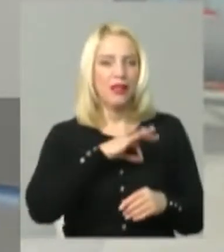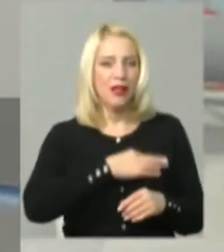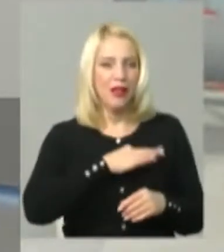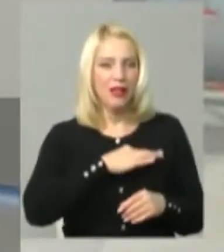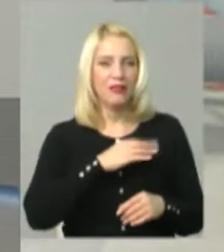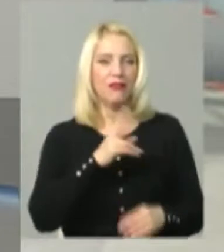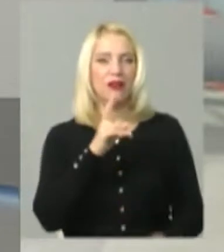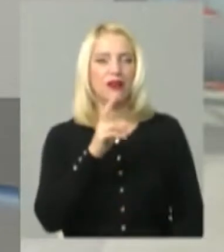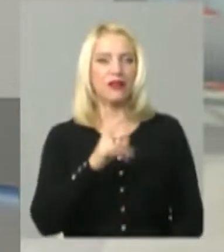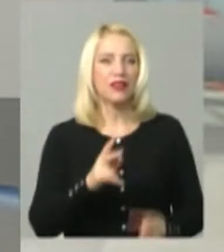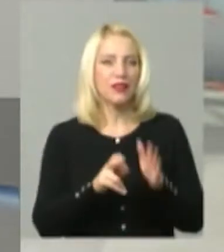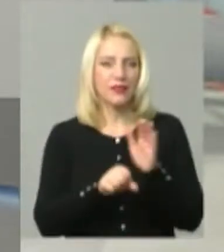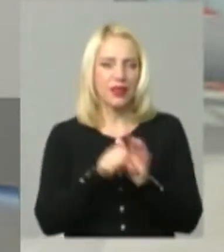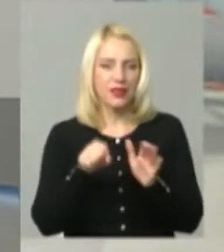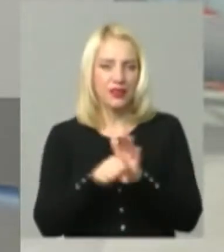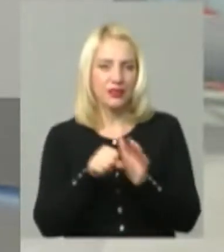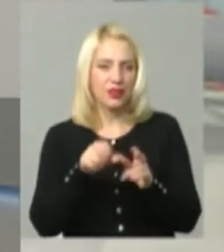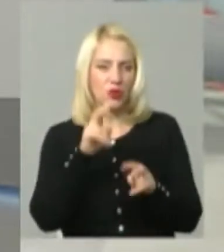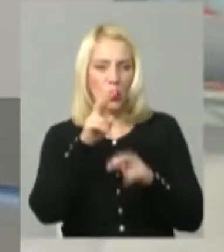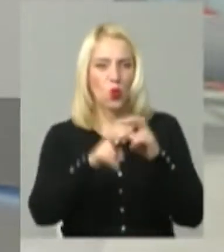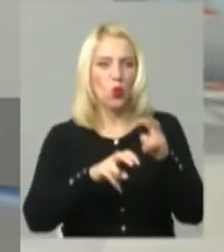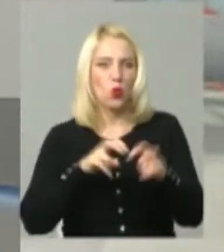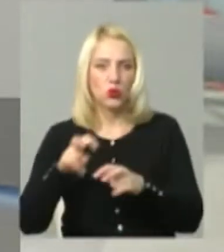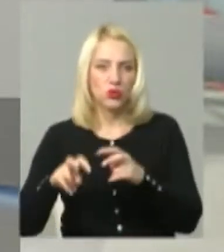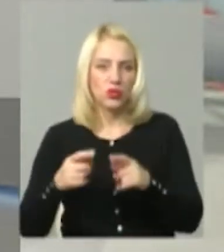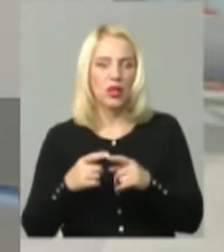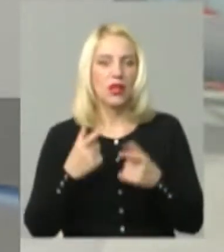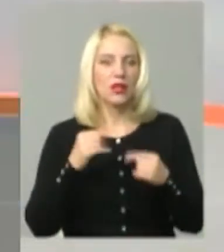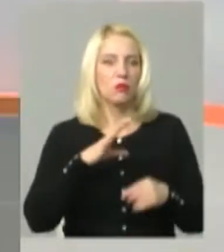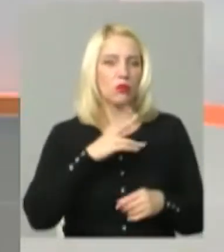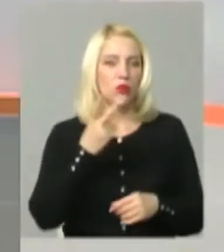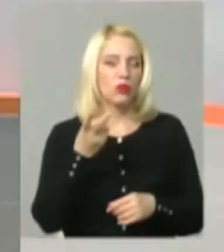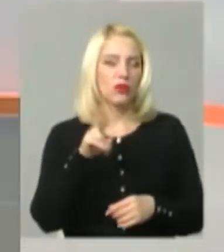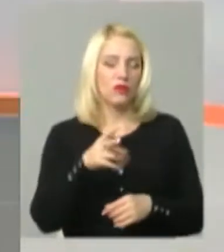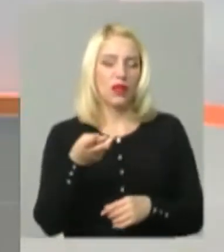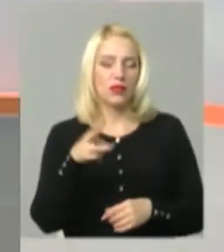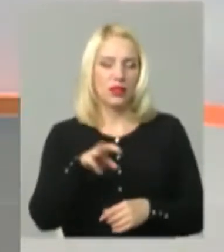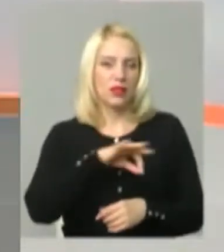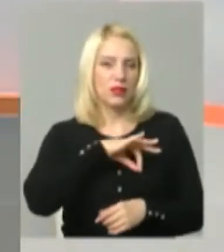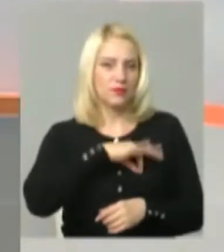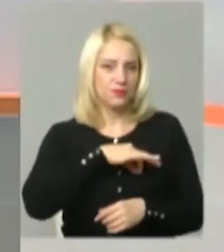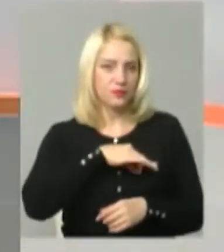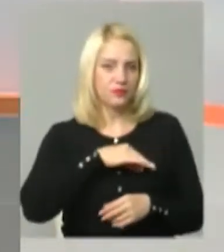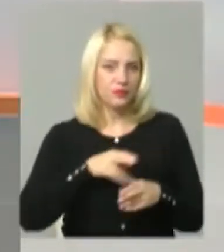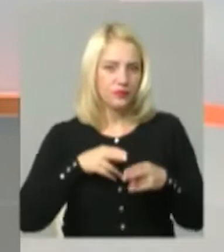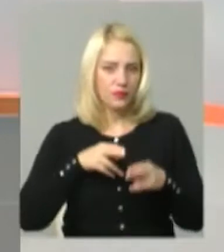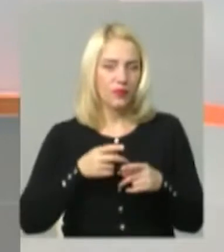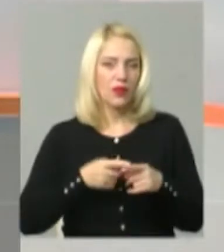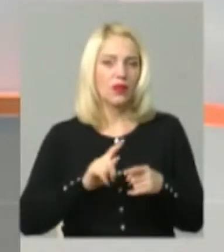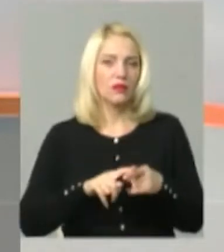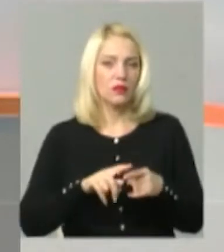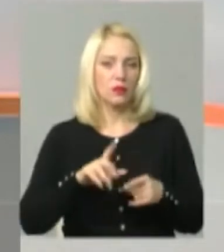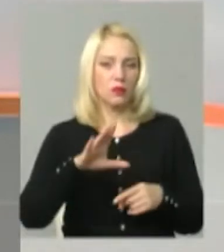та карного розшуку були укрупнені там, де було 2-3 слідчих, 2-3 працівника карного розшуку, вони